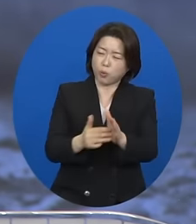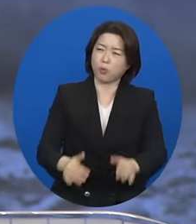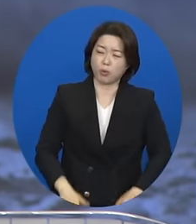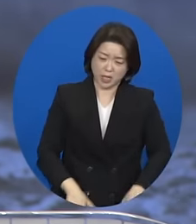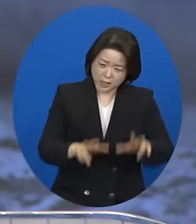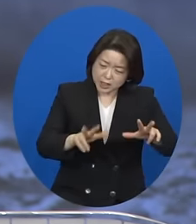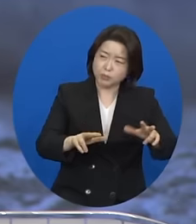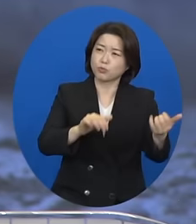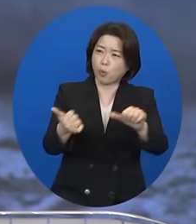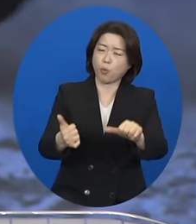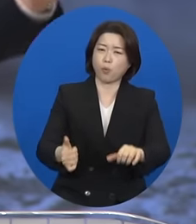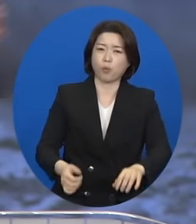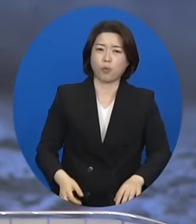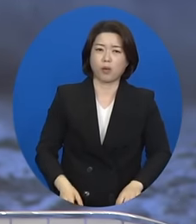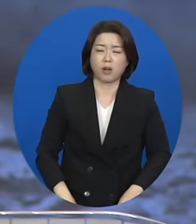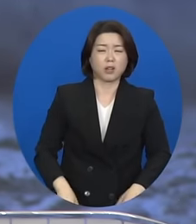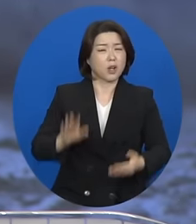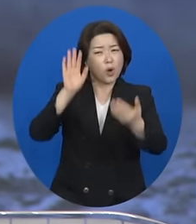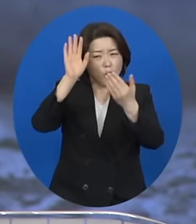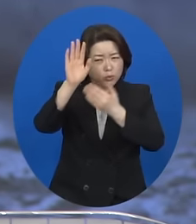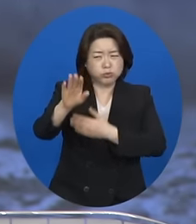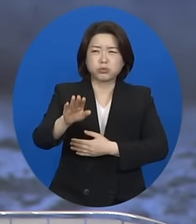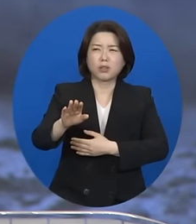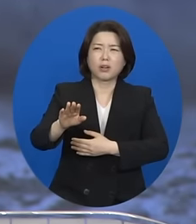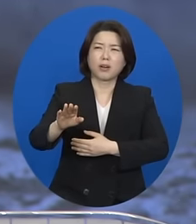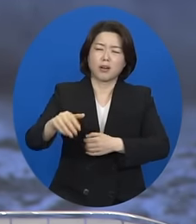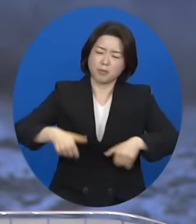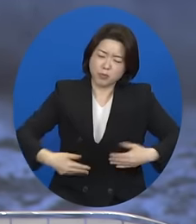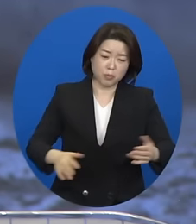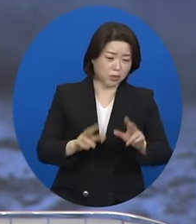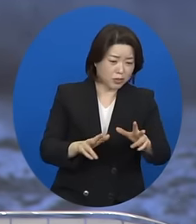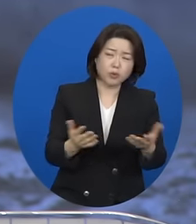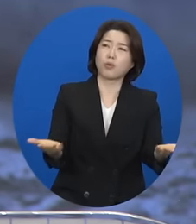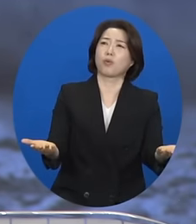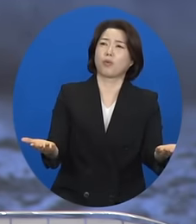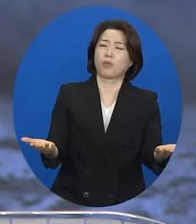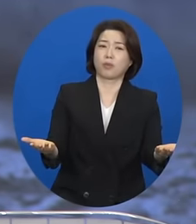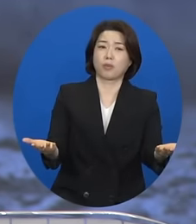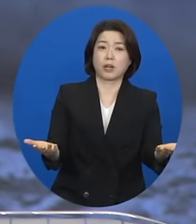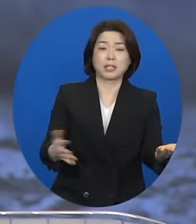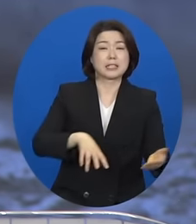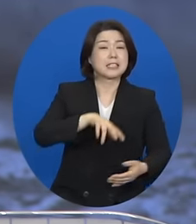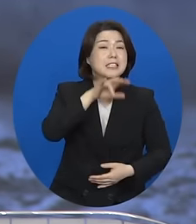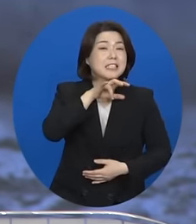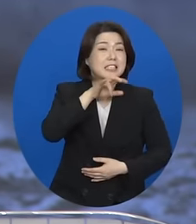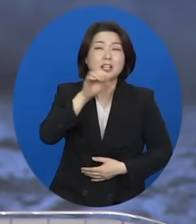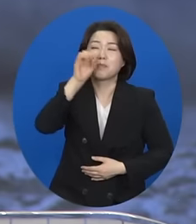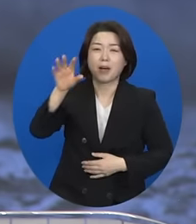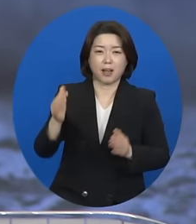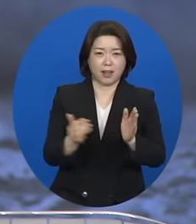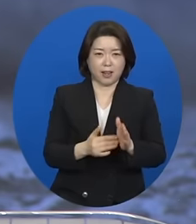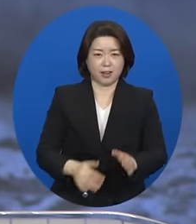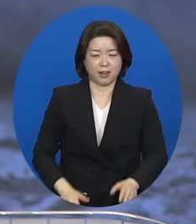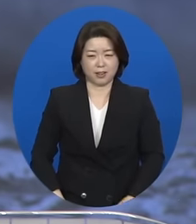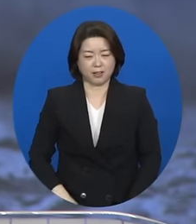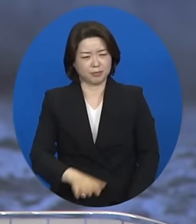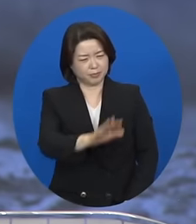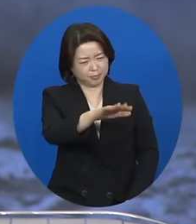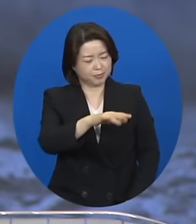지금 그게 나중에 있는게 지금 무슨 소용입니까 이런 식으로 얘기를 해요 그러니까 예수님이 아니야